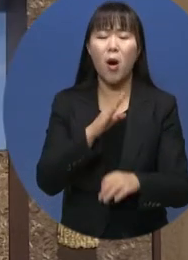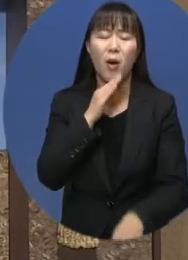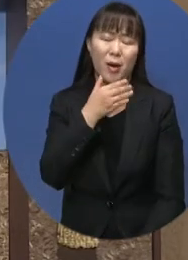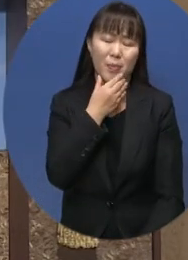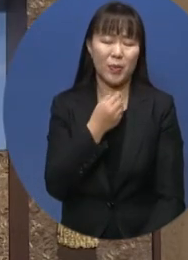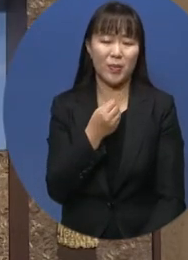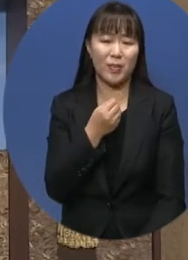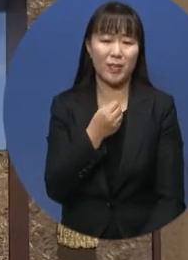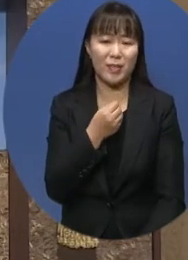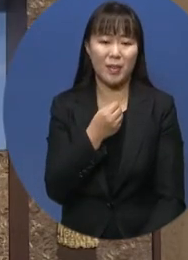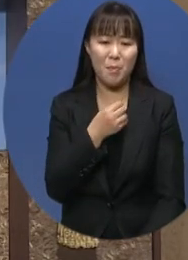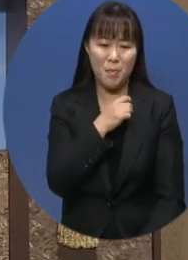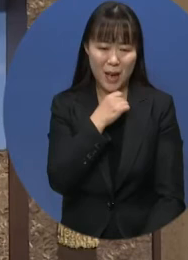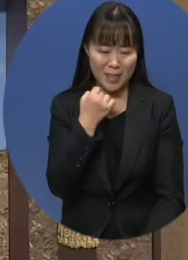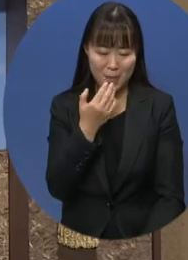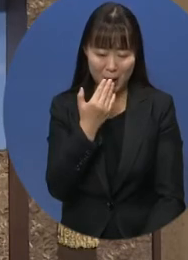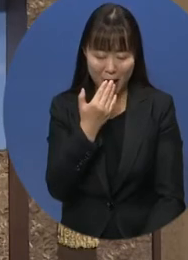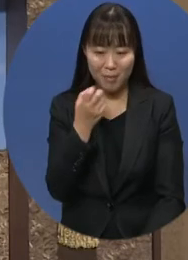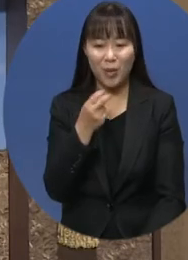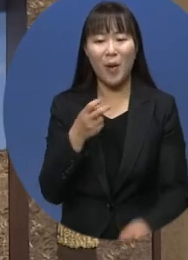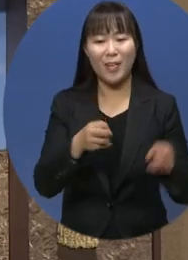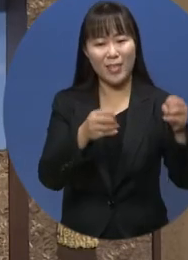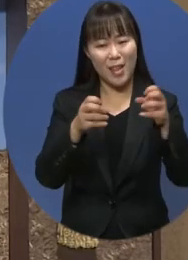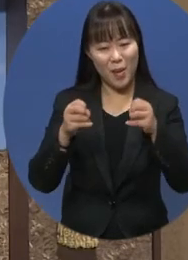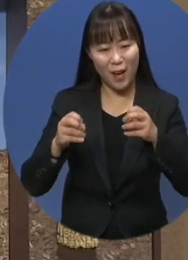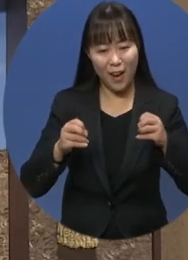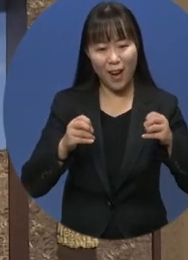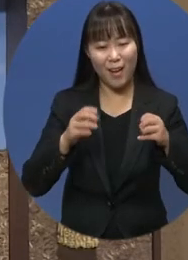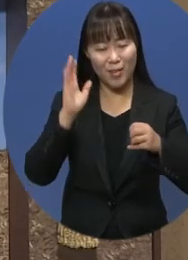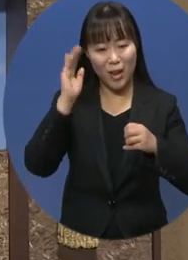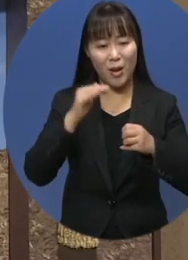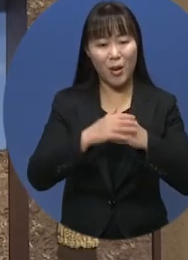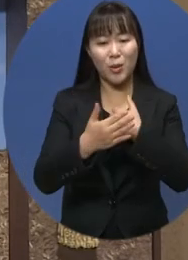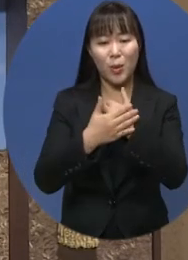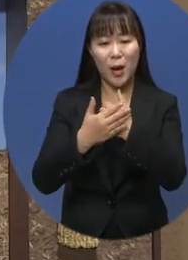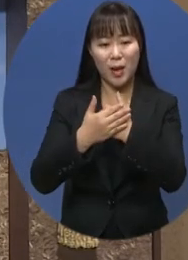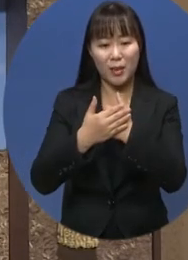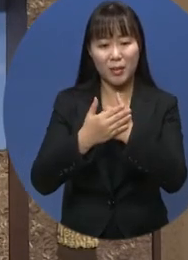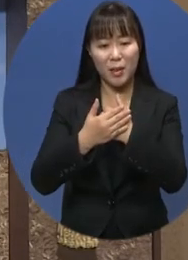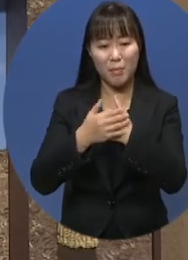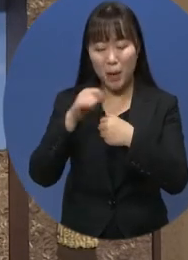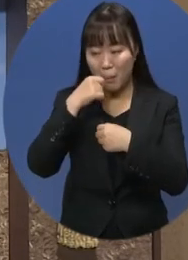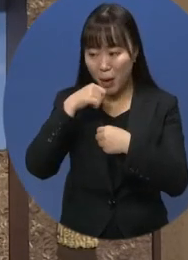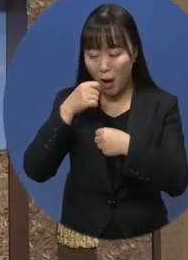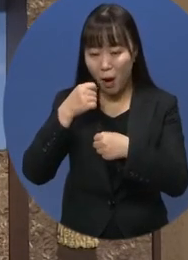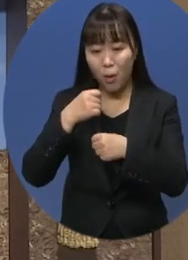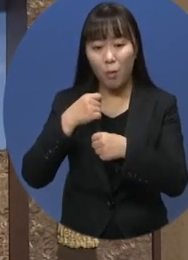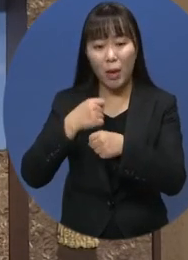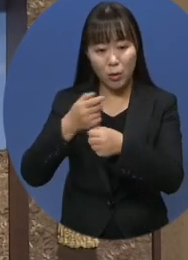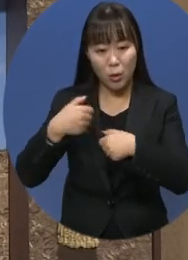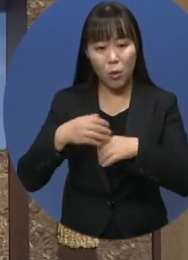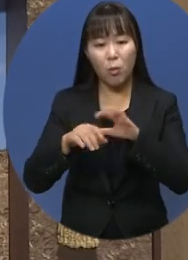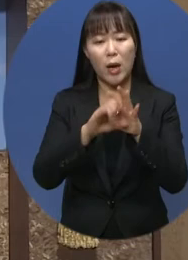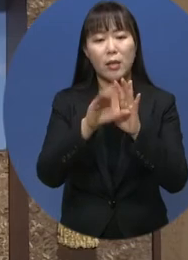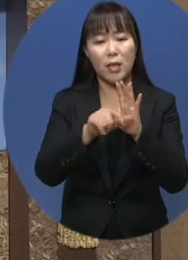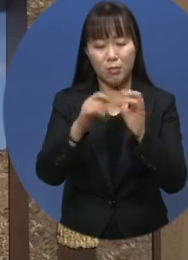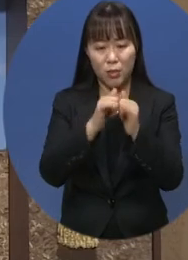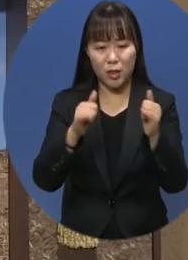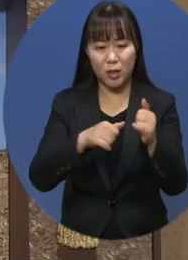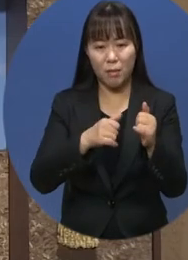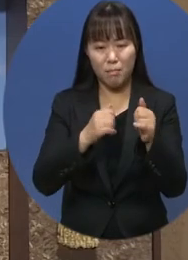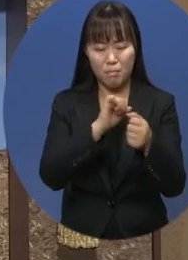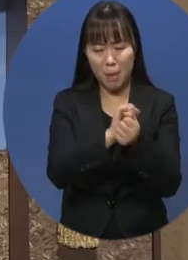행복한걸 맛있는 밥 먹지 어 이야기하죠 밥해 주는 도우미도 계시죠 코라 때는 2분이 방역을 해주죠